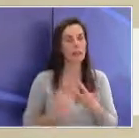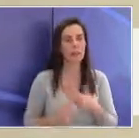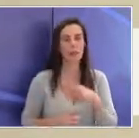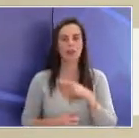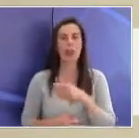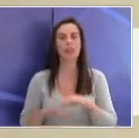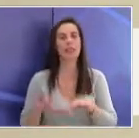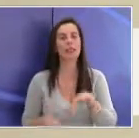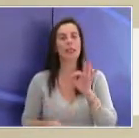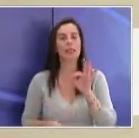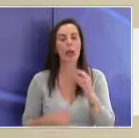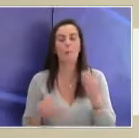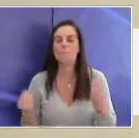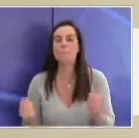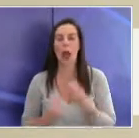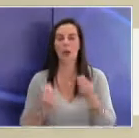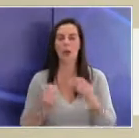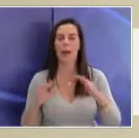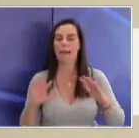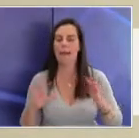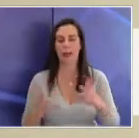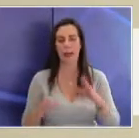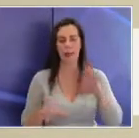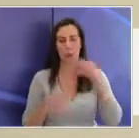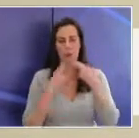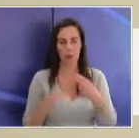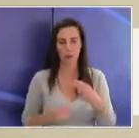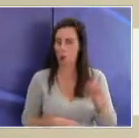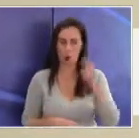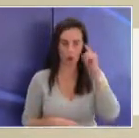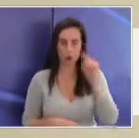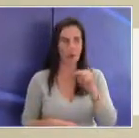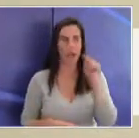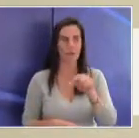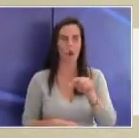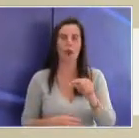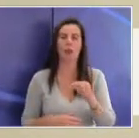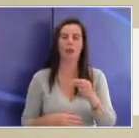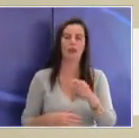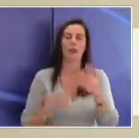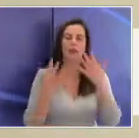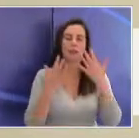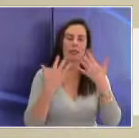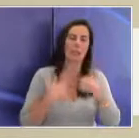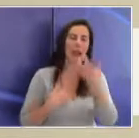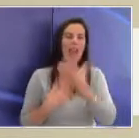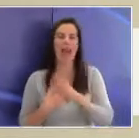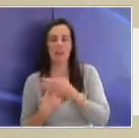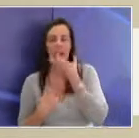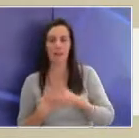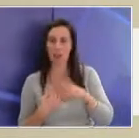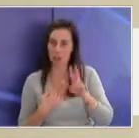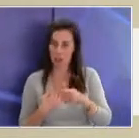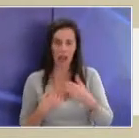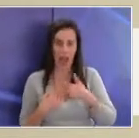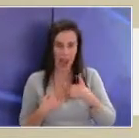שאתה תמצא לי איזה סולם איך לרדת מהעץ. לא חשבתי שתבוא תספר לי הרבי מסלוני עם הרבי הזה. חשבתי שתבוא